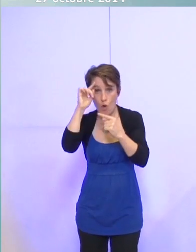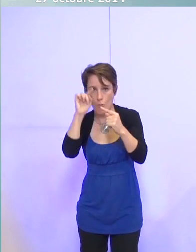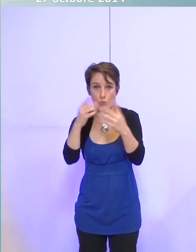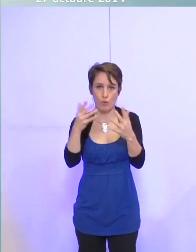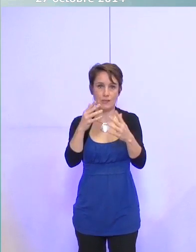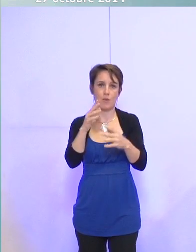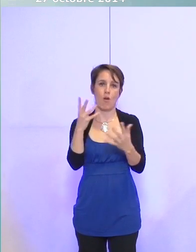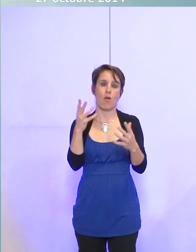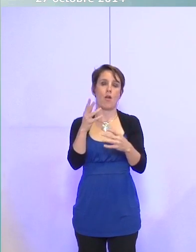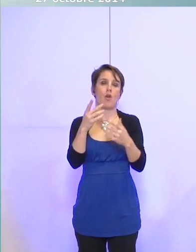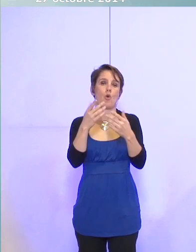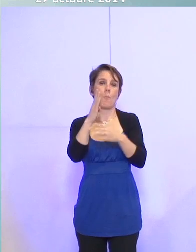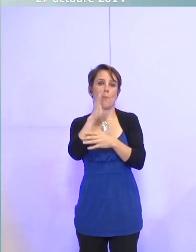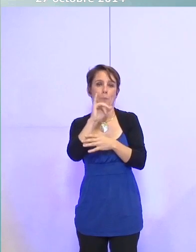vivant.